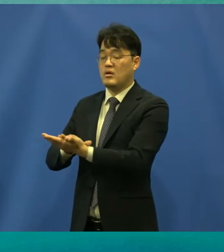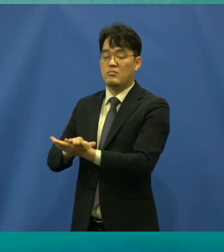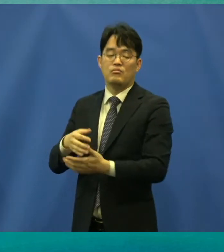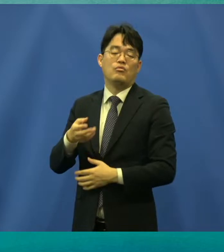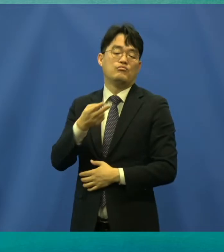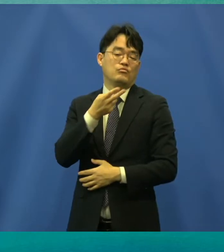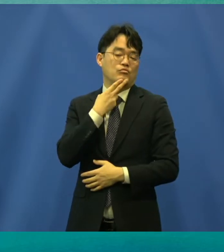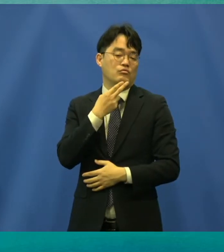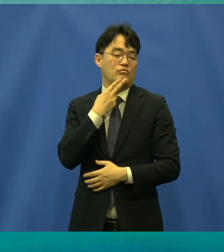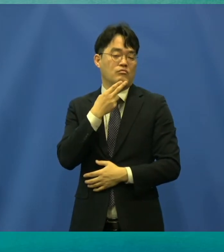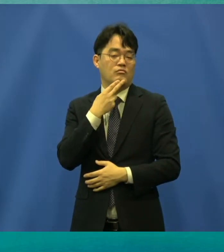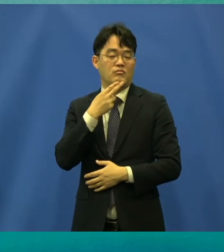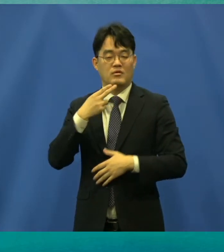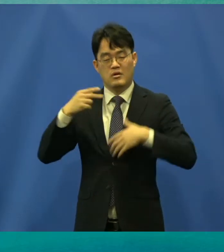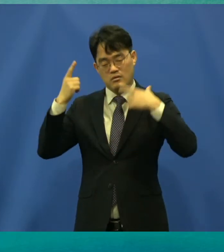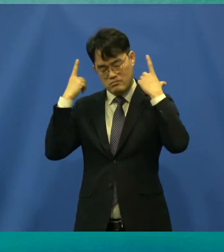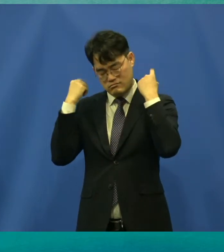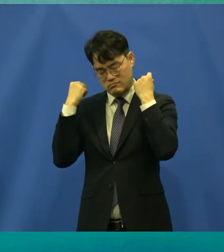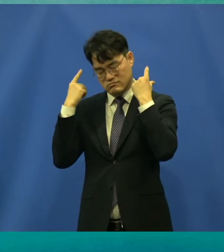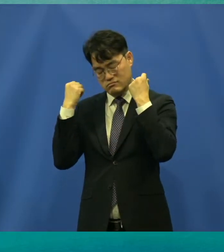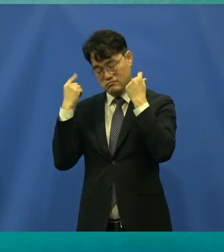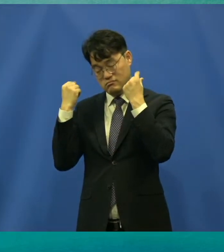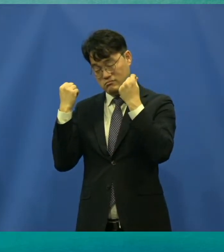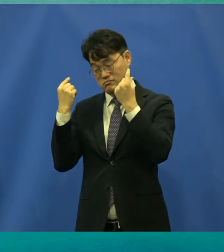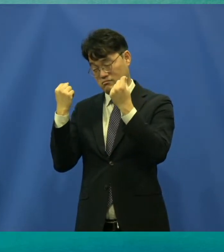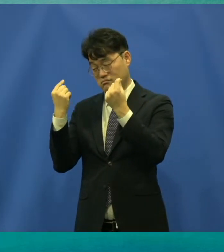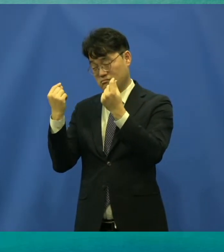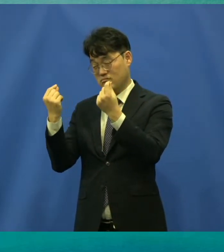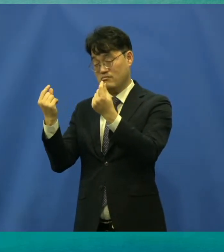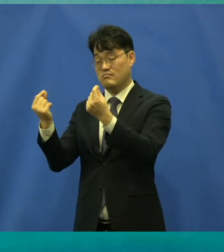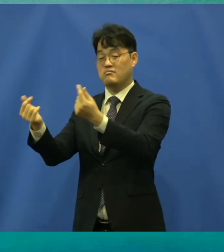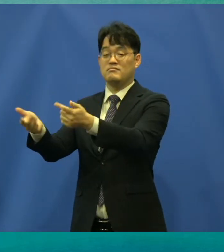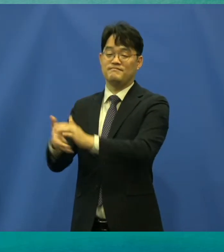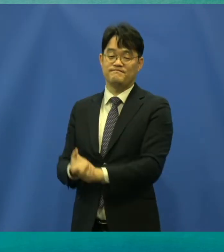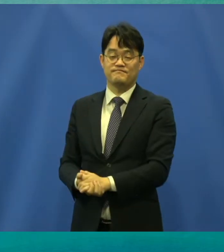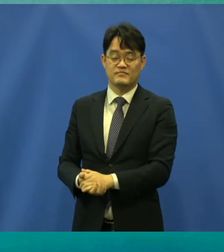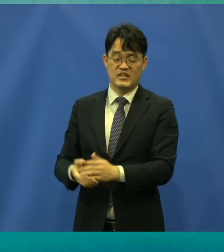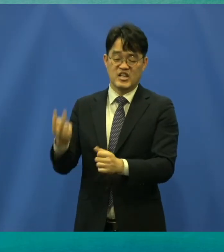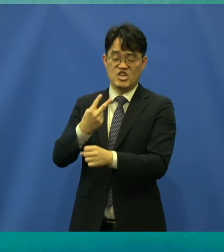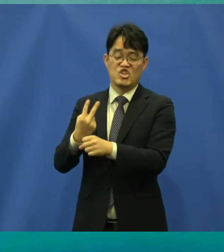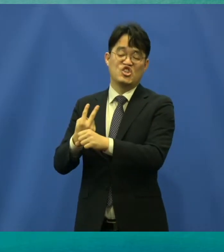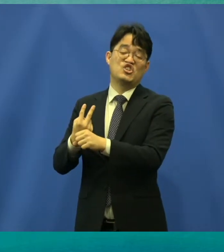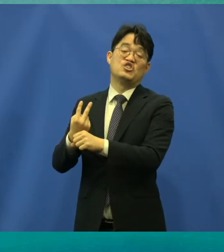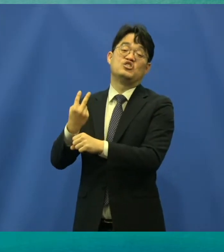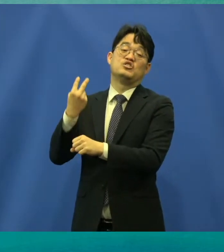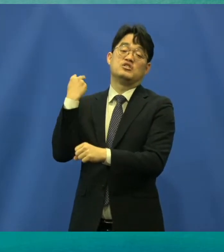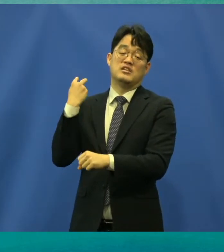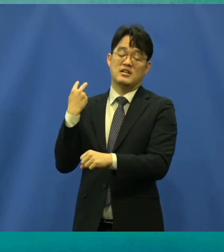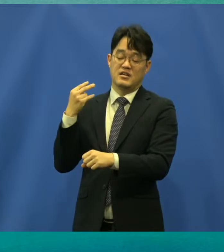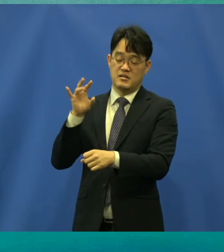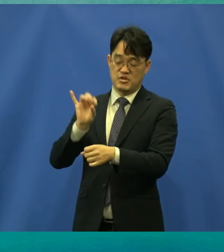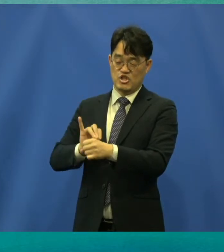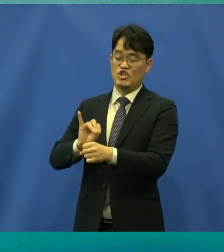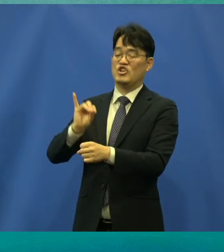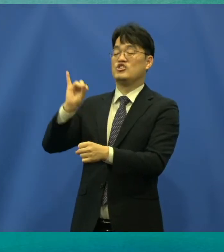2000년 전이나 1000년 전이나 100년 전이나 50년 전이나